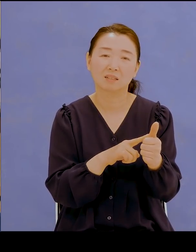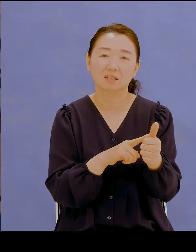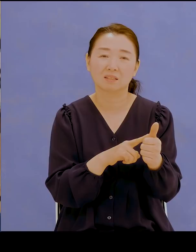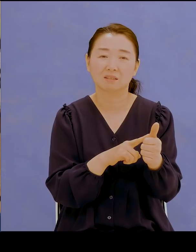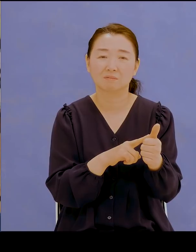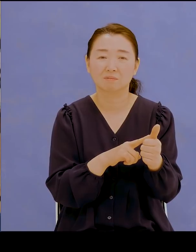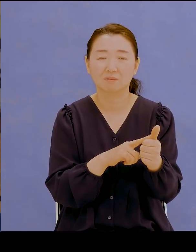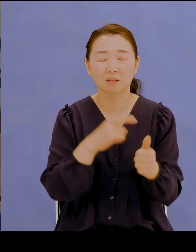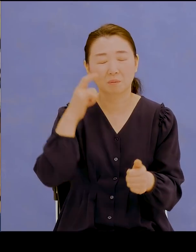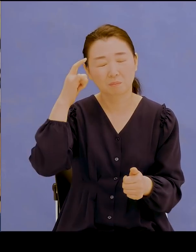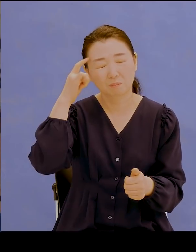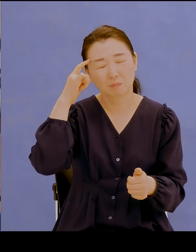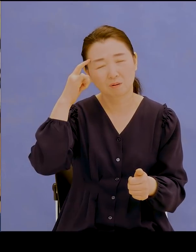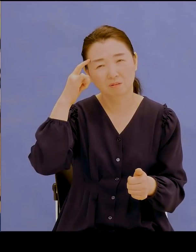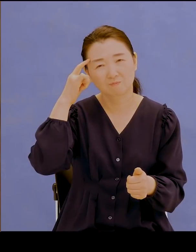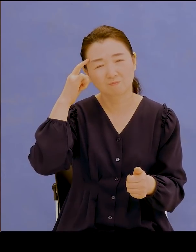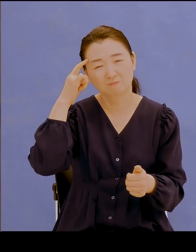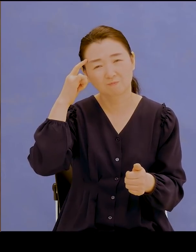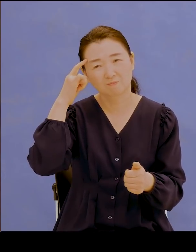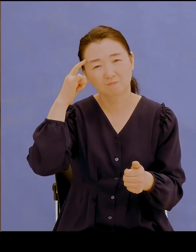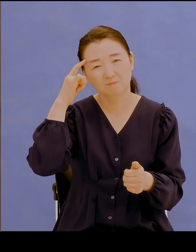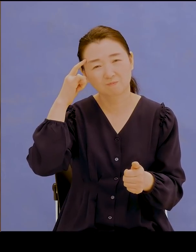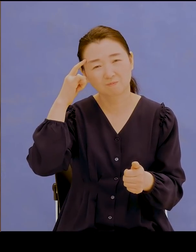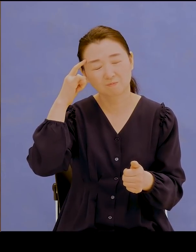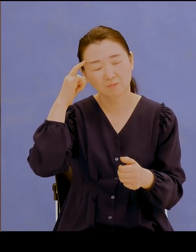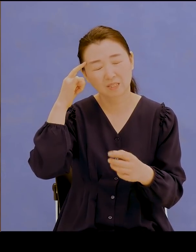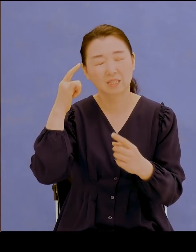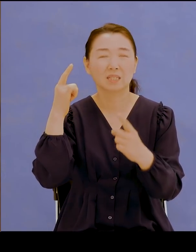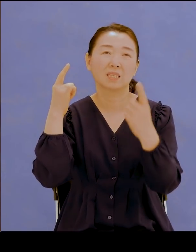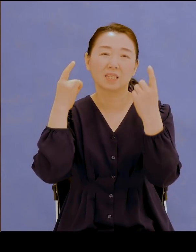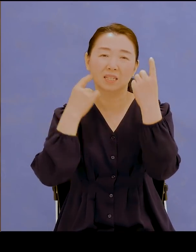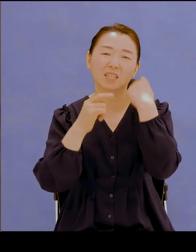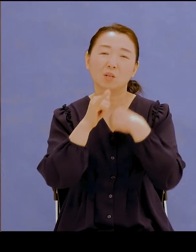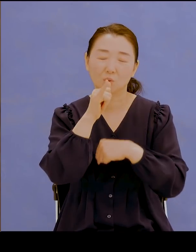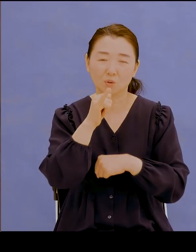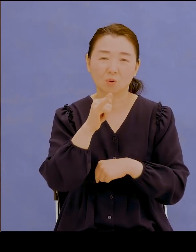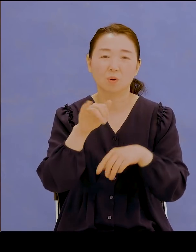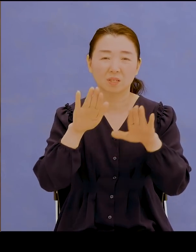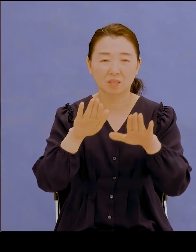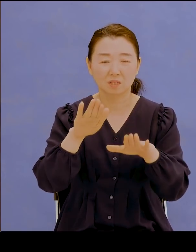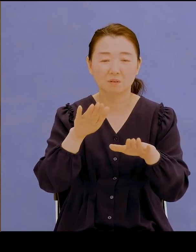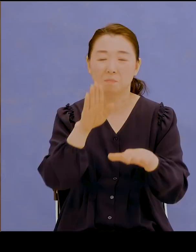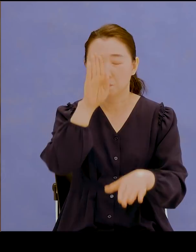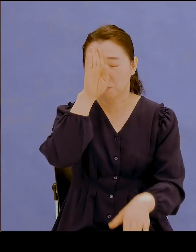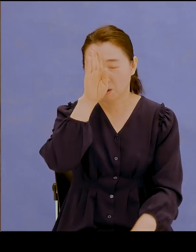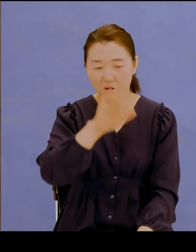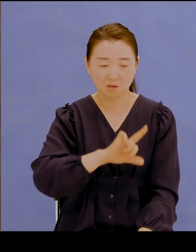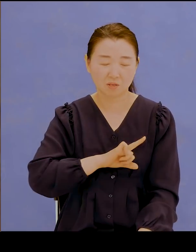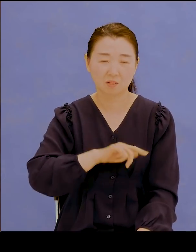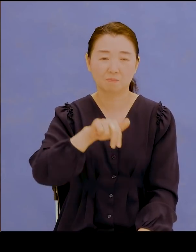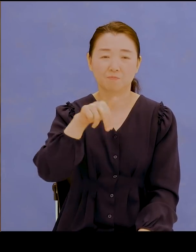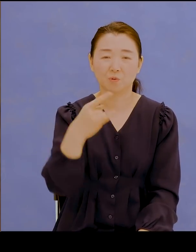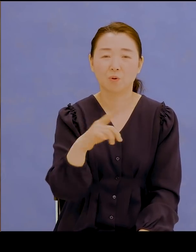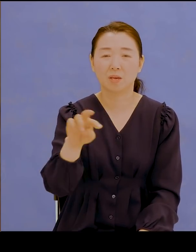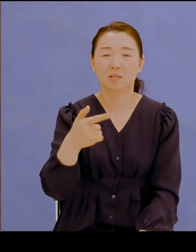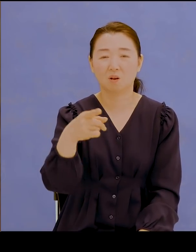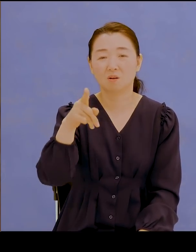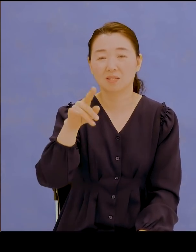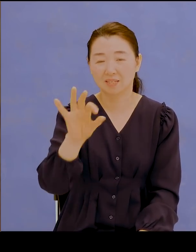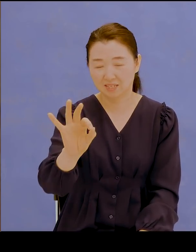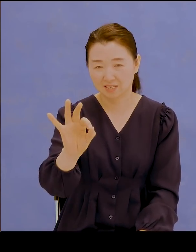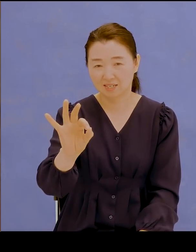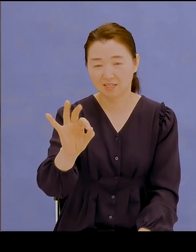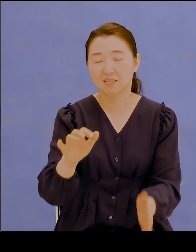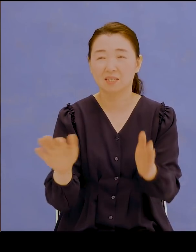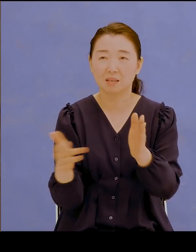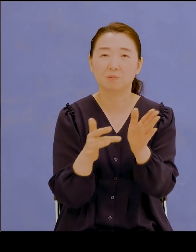이제 머리를 다쳐가지고 아. 그때는 이제 뇌전증, 지금은 뇌전증. 네, 이제 네. 그때부터 이제 약을 먹기 시작하고